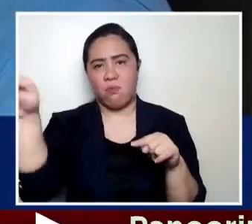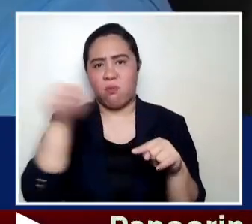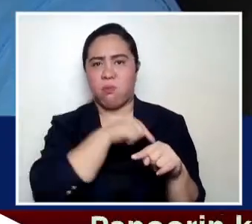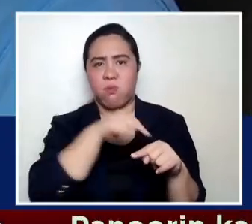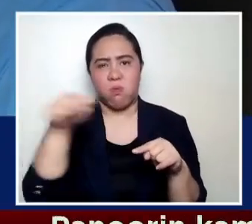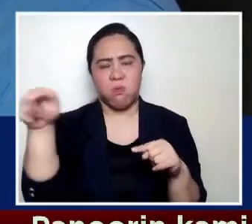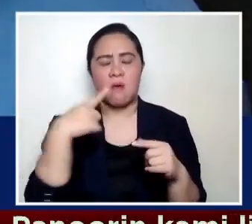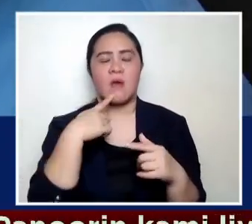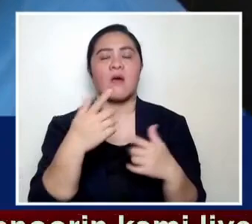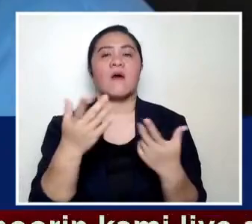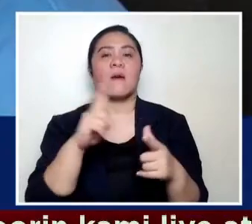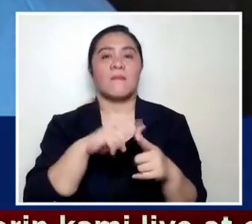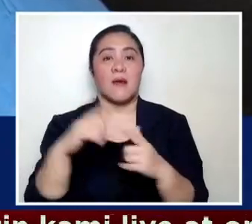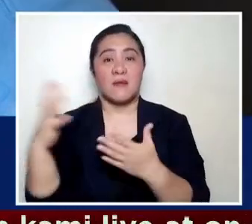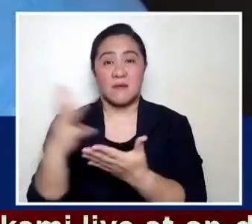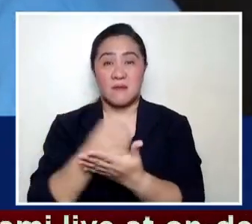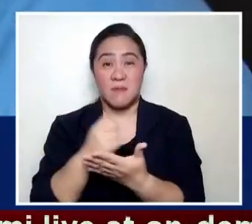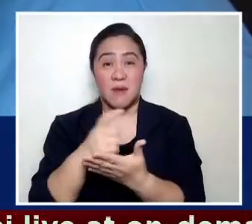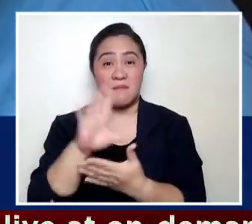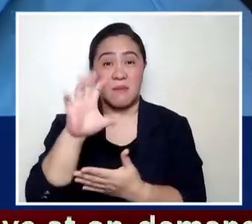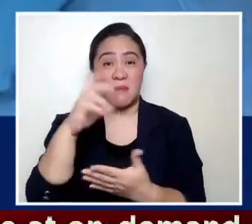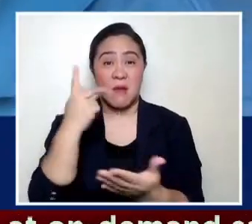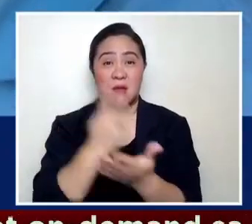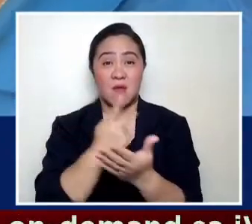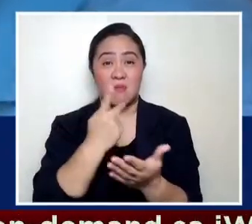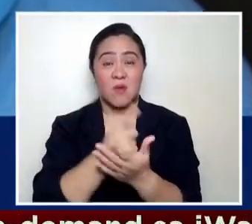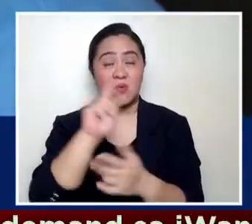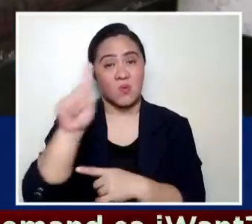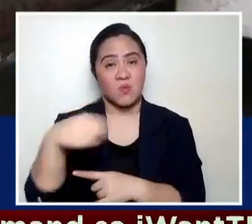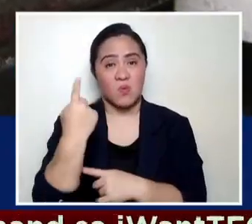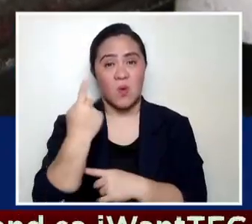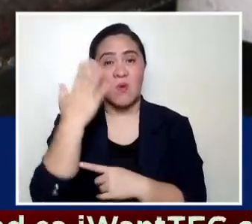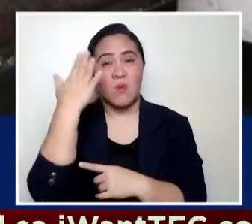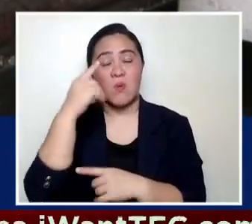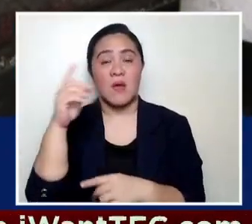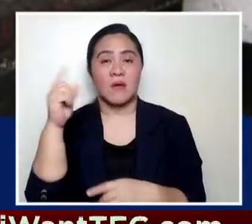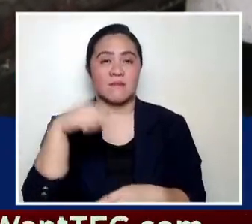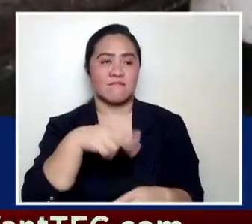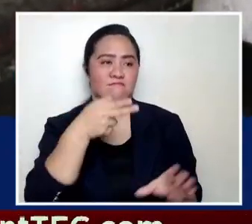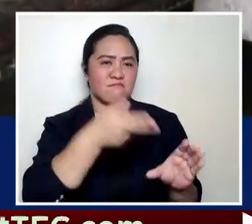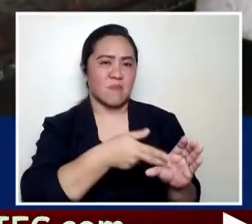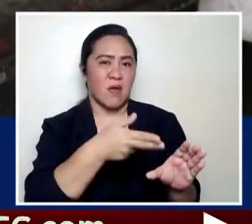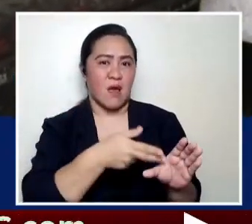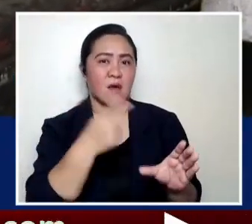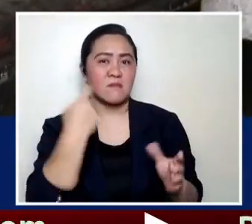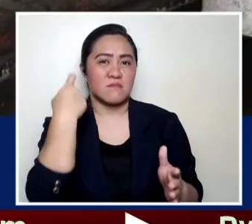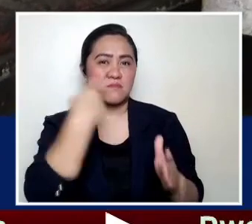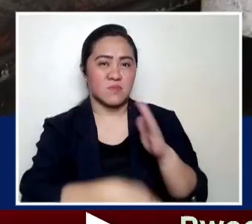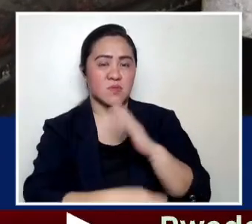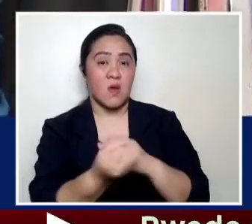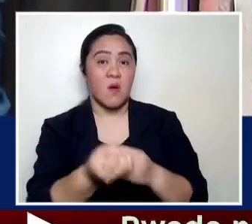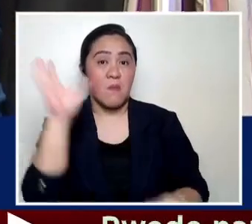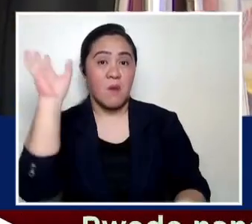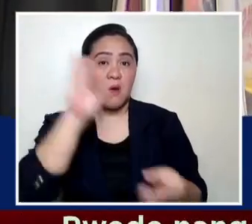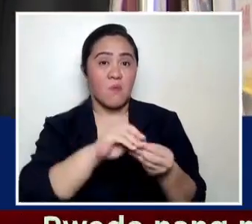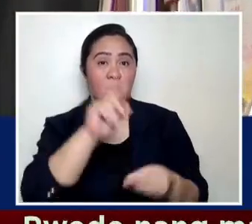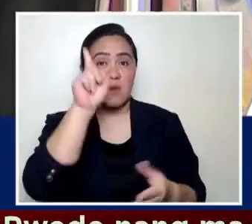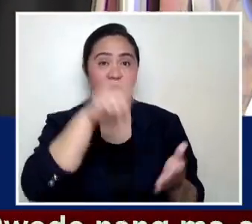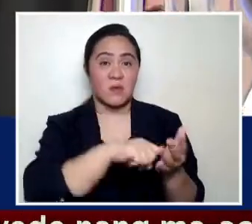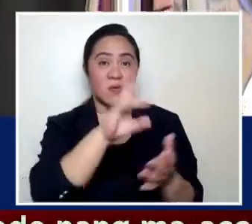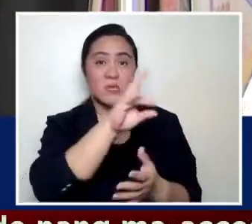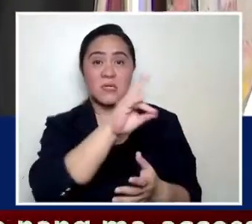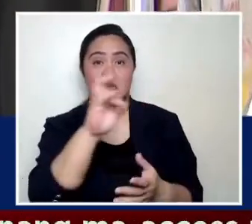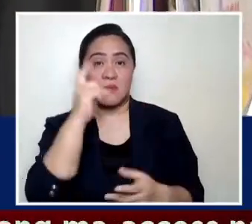kitang naiuuwi niya sa pamilya. Puhunan pa lang kasi sa diesel, aabot na ng 1,700 pesos kada